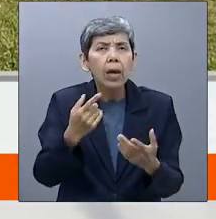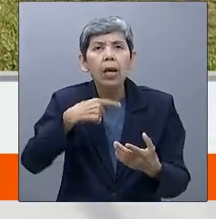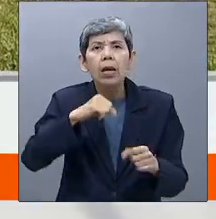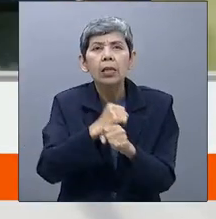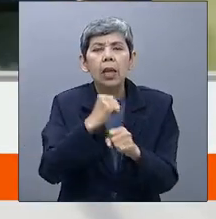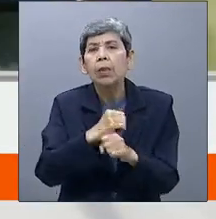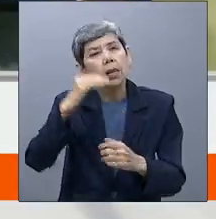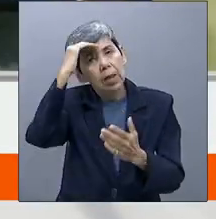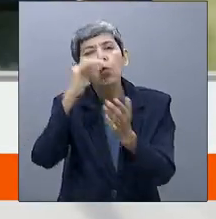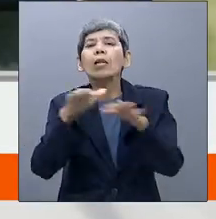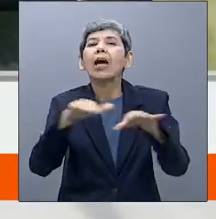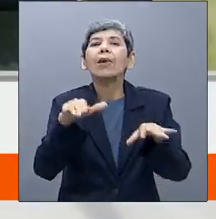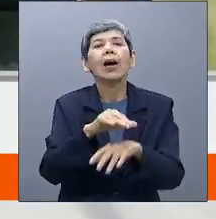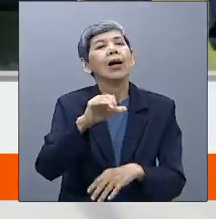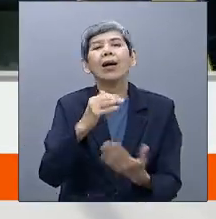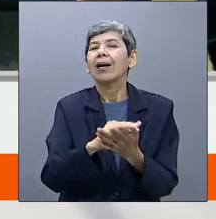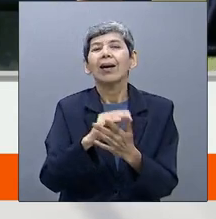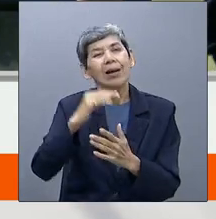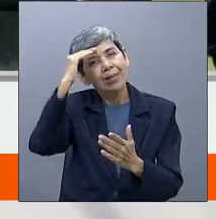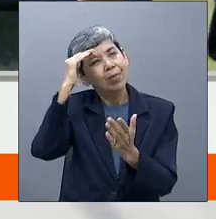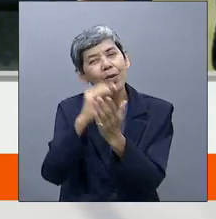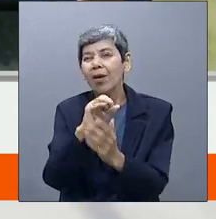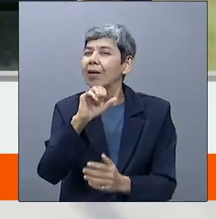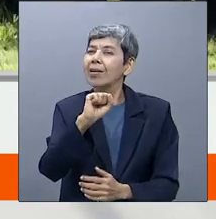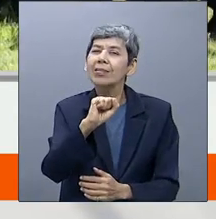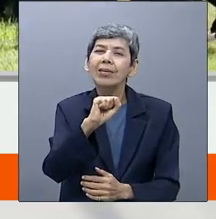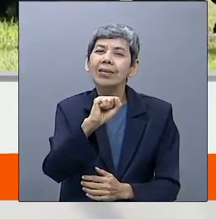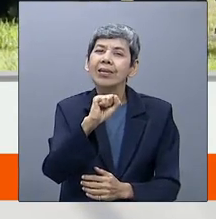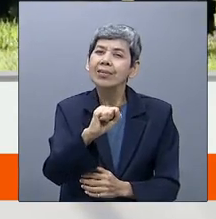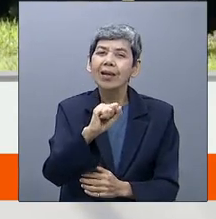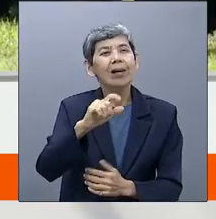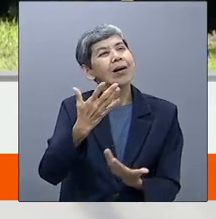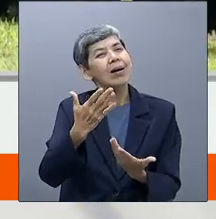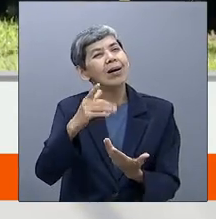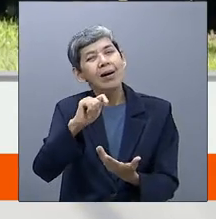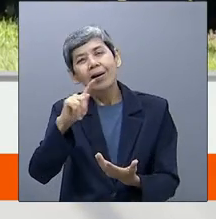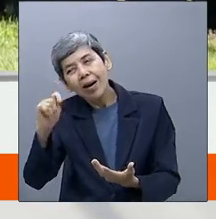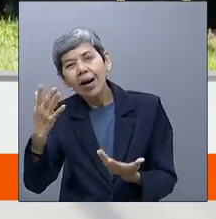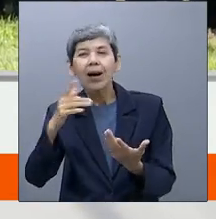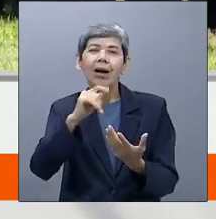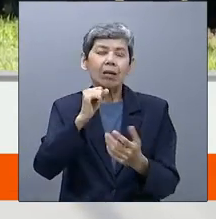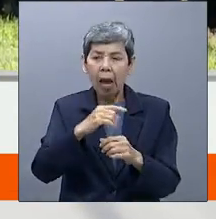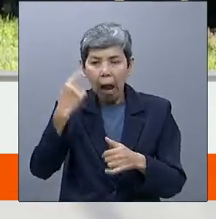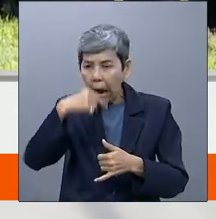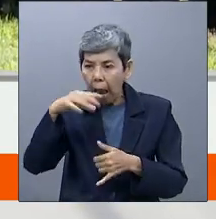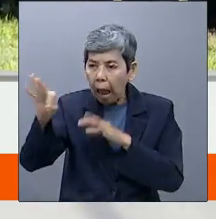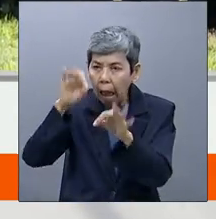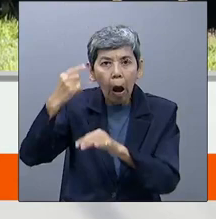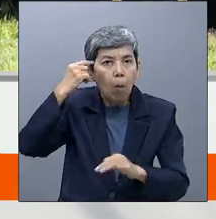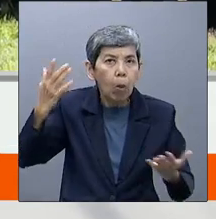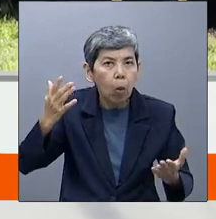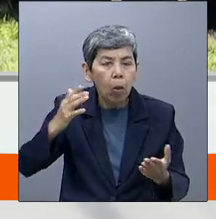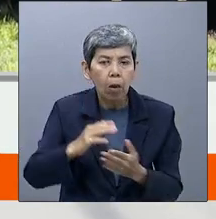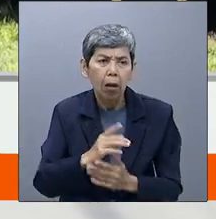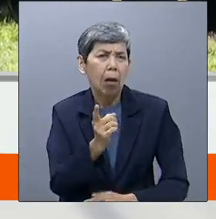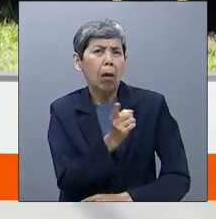ทธ์นะให้เป็นแค่ในสิทธ์ไม่ได้ให้เป็นสัญญาบัตรนะเดี๋ยวนี้เอาใครมาก็ไม่รู้นะเนี่ยปริญญาต